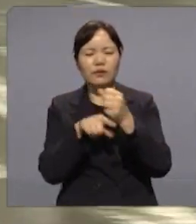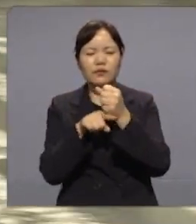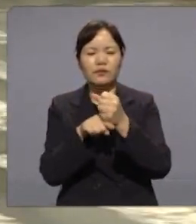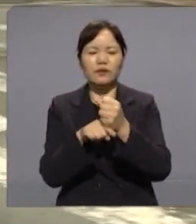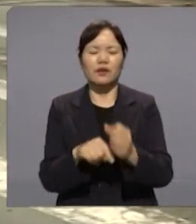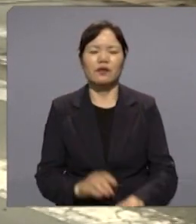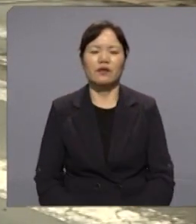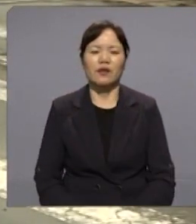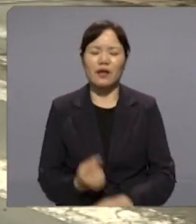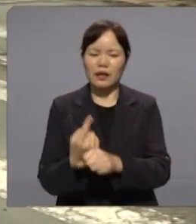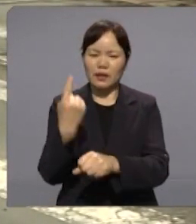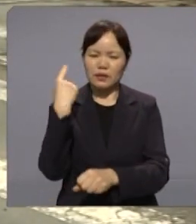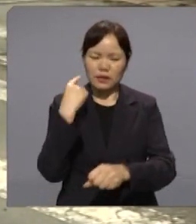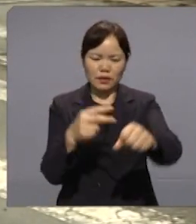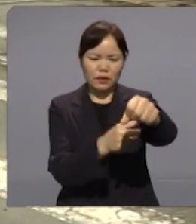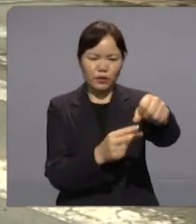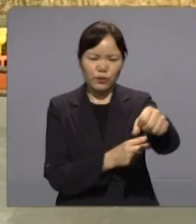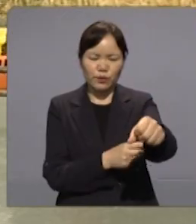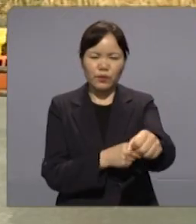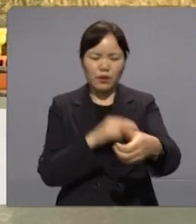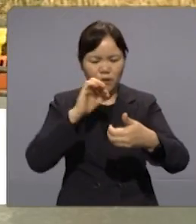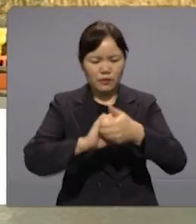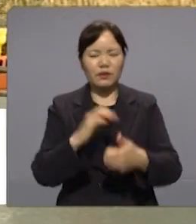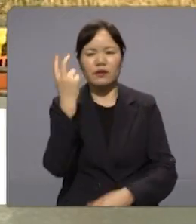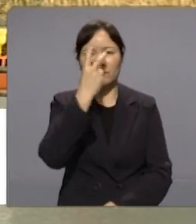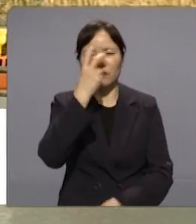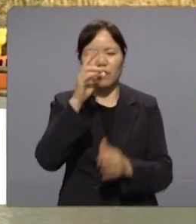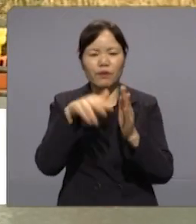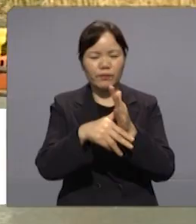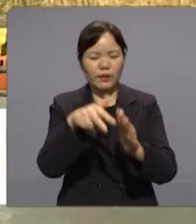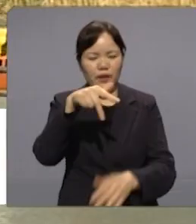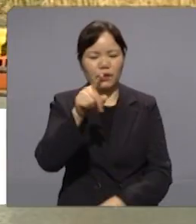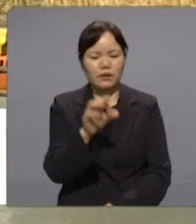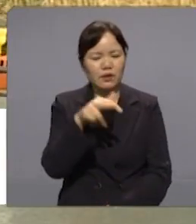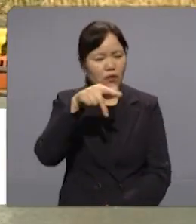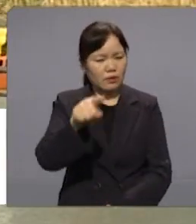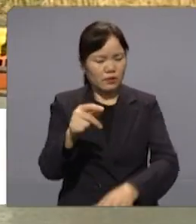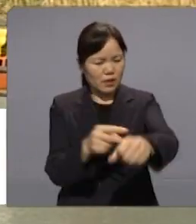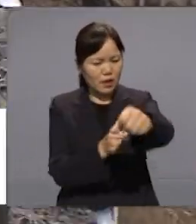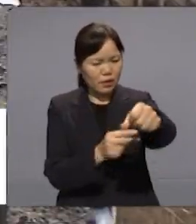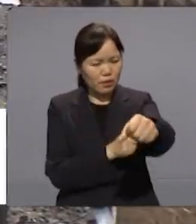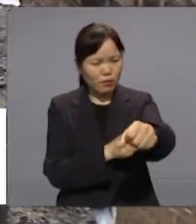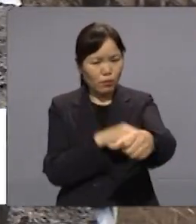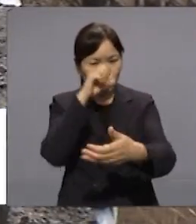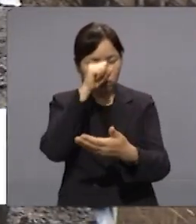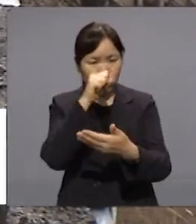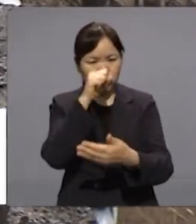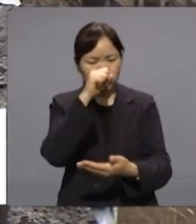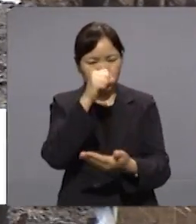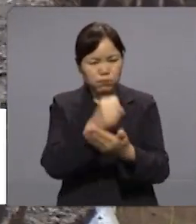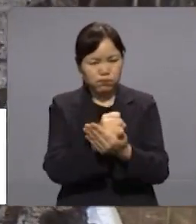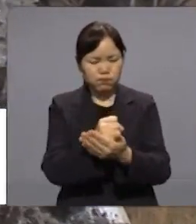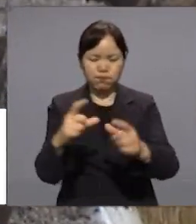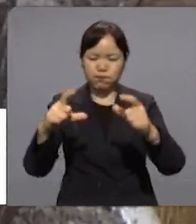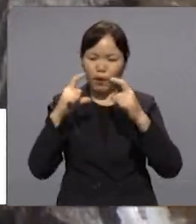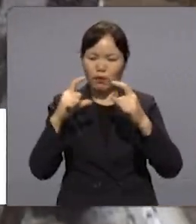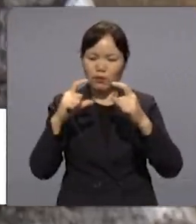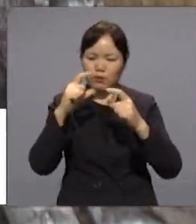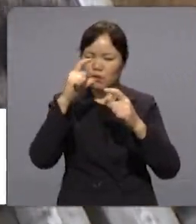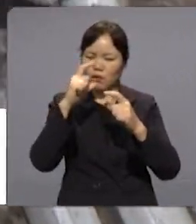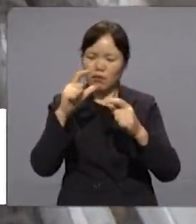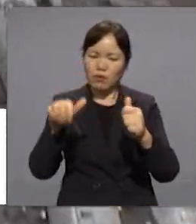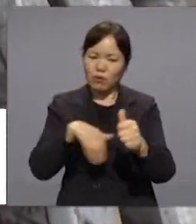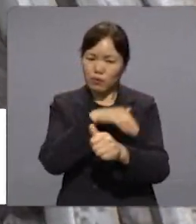지난해 관내 교량 정기 점검에서 정자교가 양호 판정을 받은 과정 등을 확인한 것으로